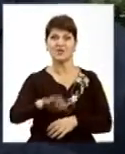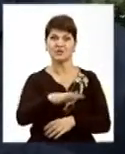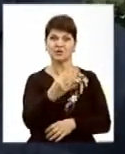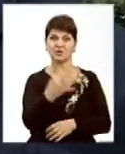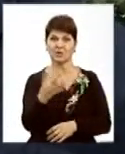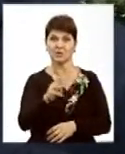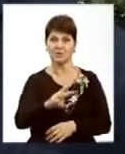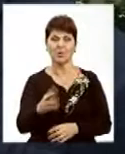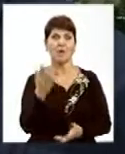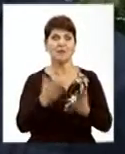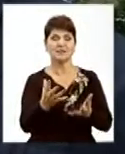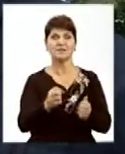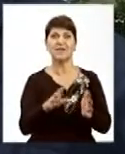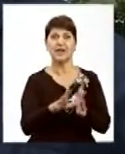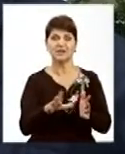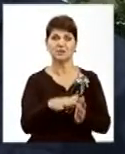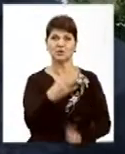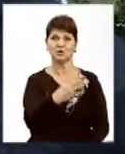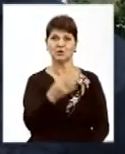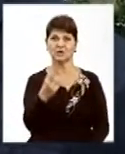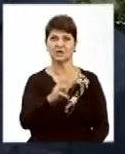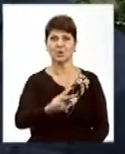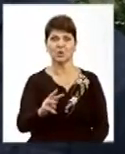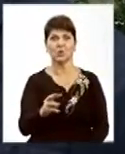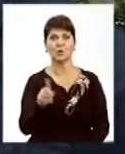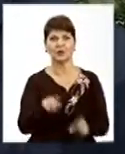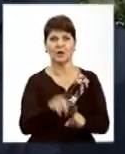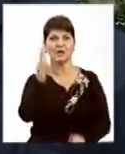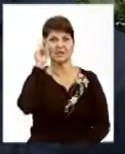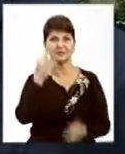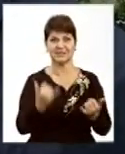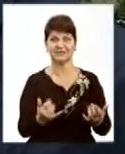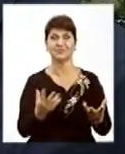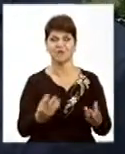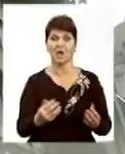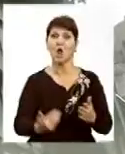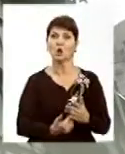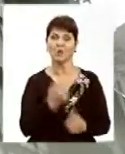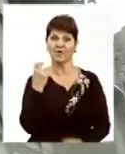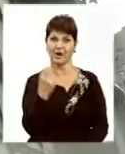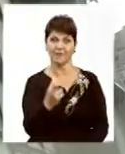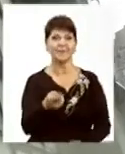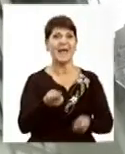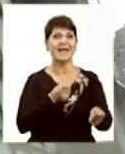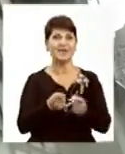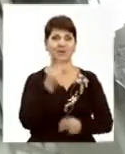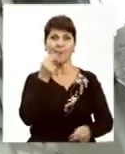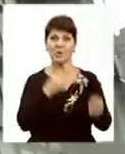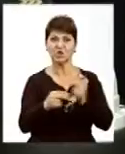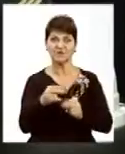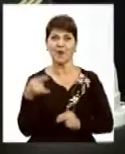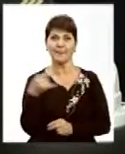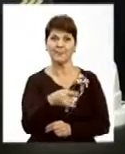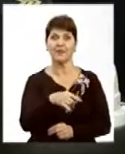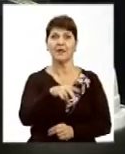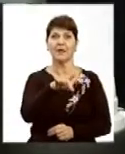«Електрон», це десь 43 мільйона. Ну, десь такі цифри сьогодні, на сьогоднішній день, нового. Керуватиме модернізованою машиною